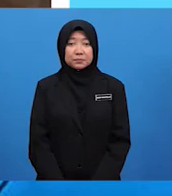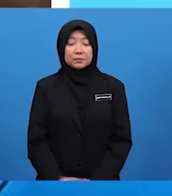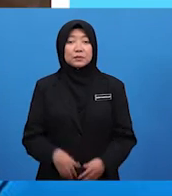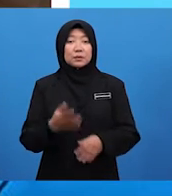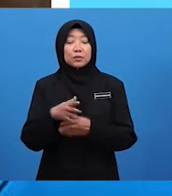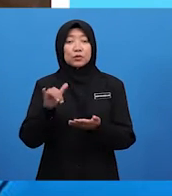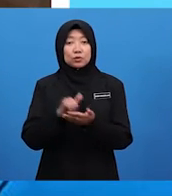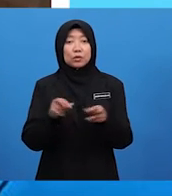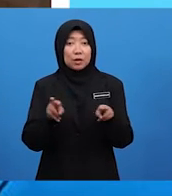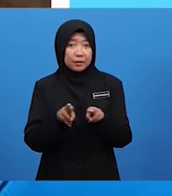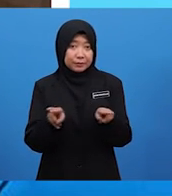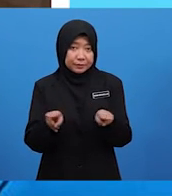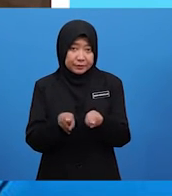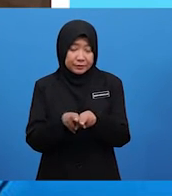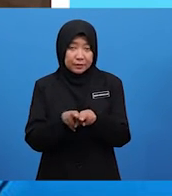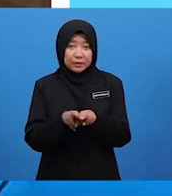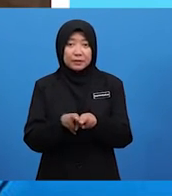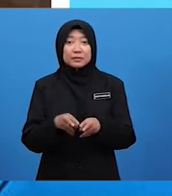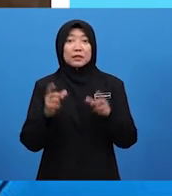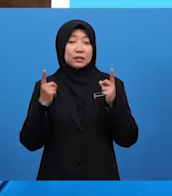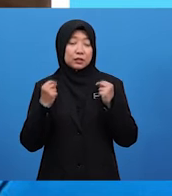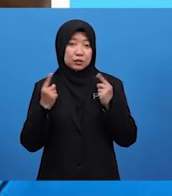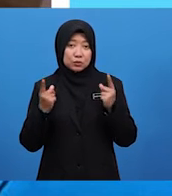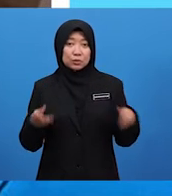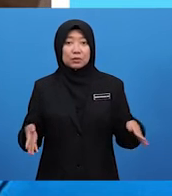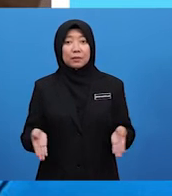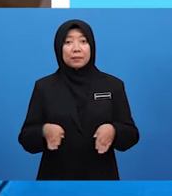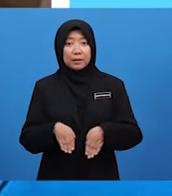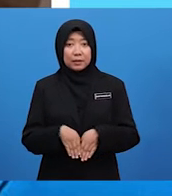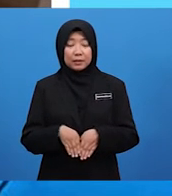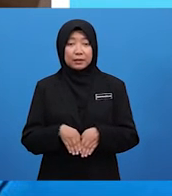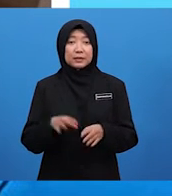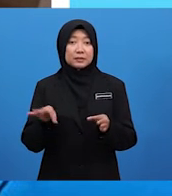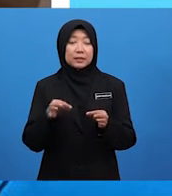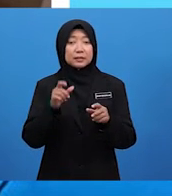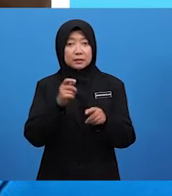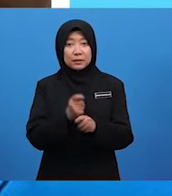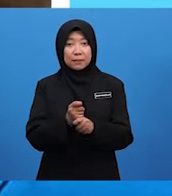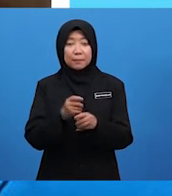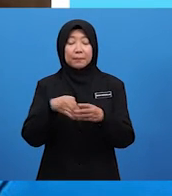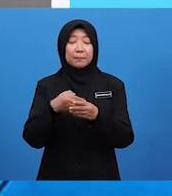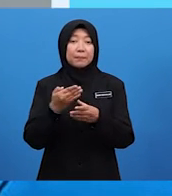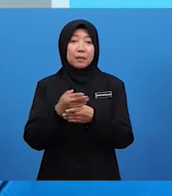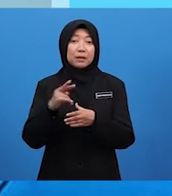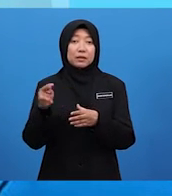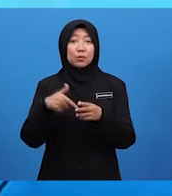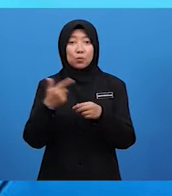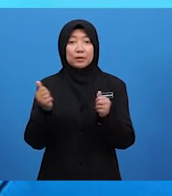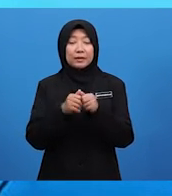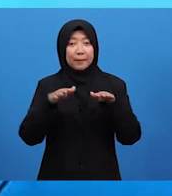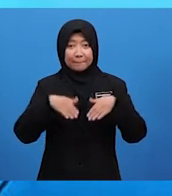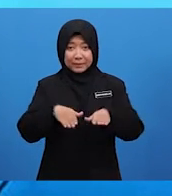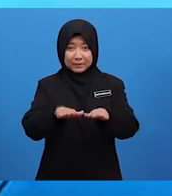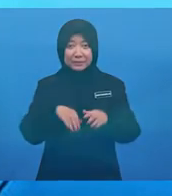Kemudian, ratakan lisu terbalik dan jahit penetap pada bahagian luar dengan jahitan mesin.